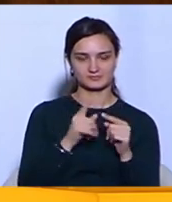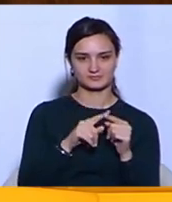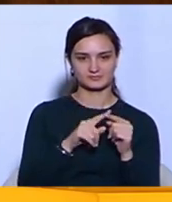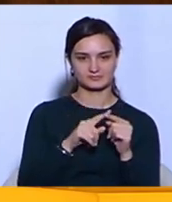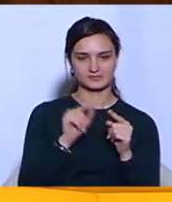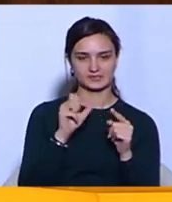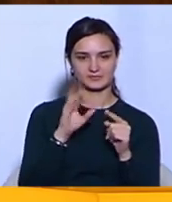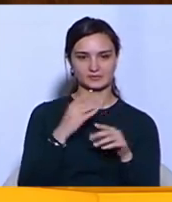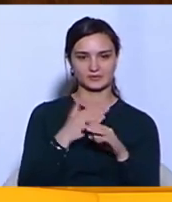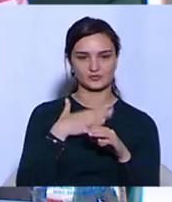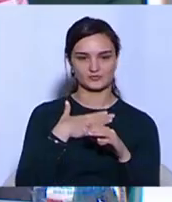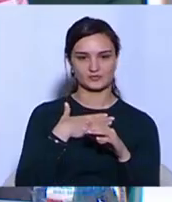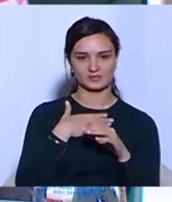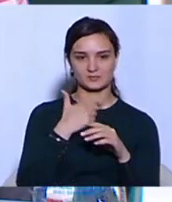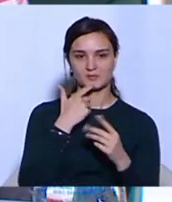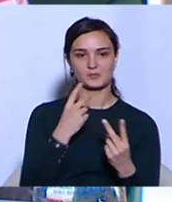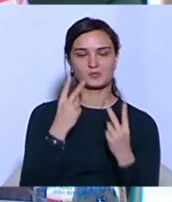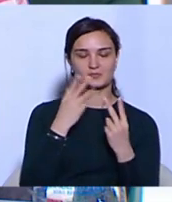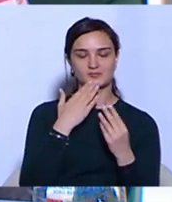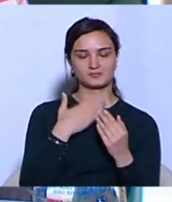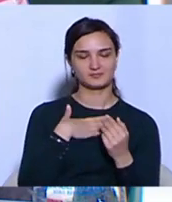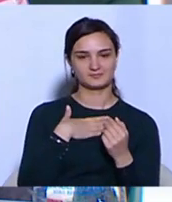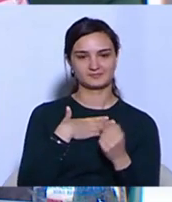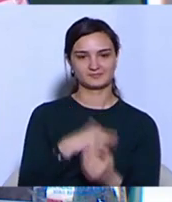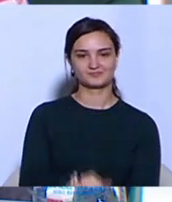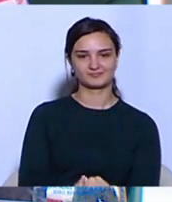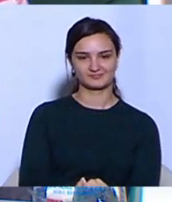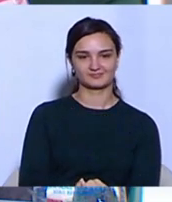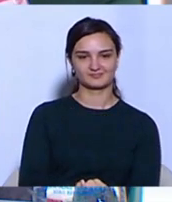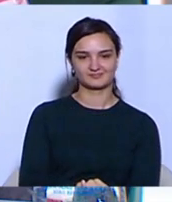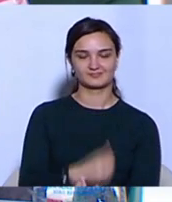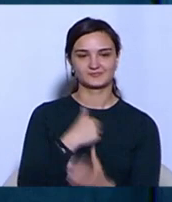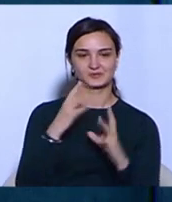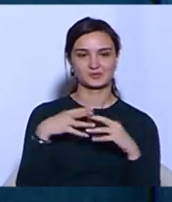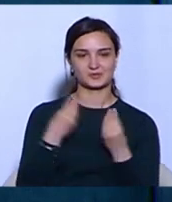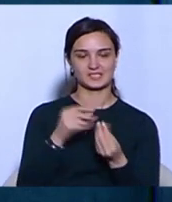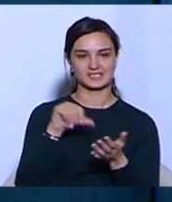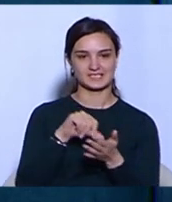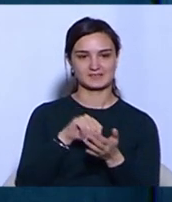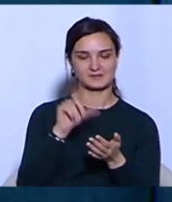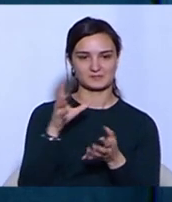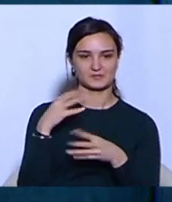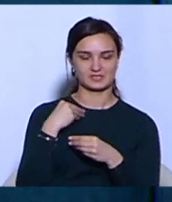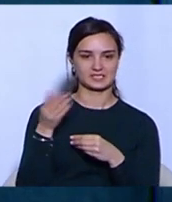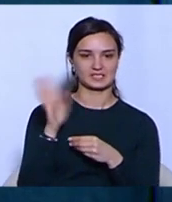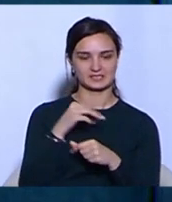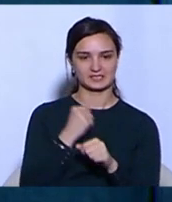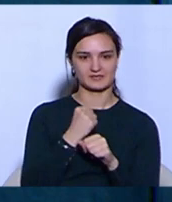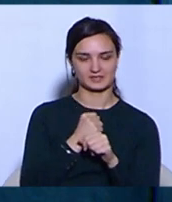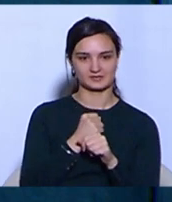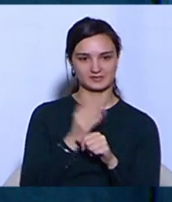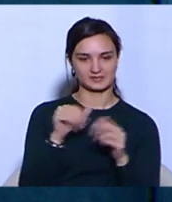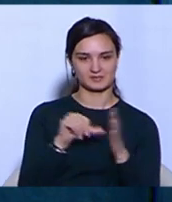რომ თემიკო არის ჩვენი ერთგული მაყურებელი, ჩვენი ოჯახის წევრი და მოდით ერთად დავალაგოთ, ხო თემიკო,